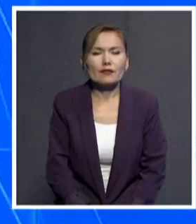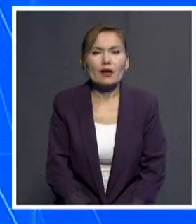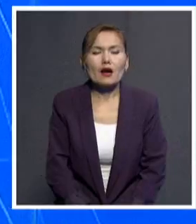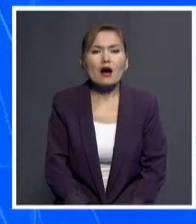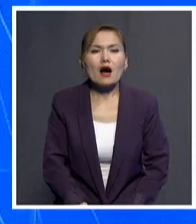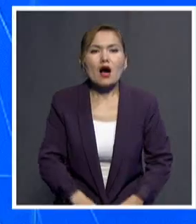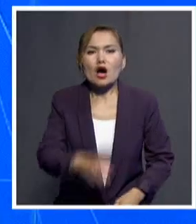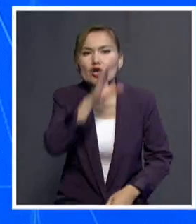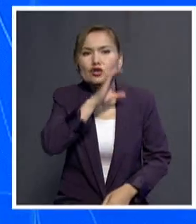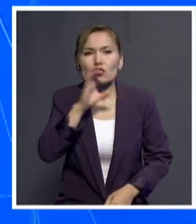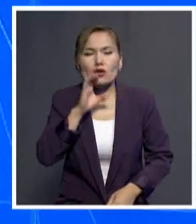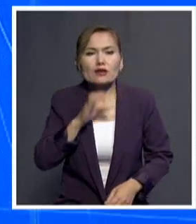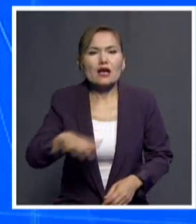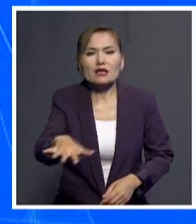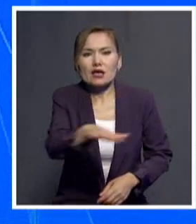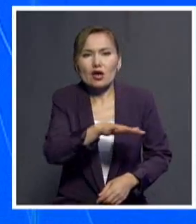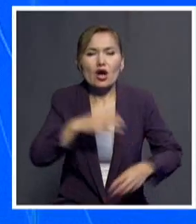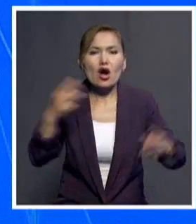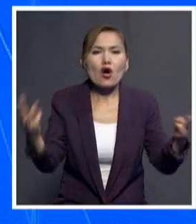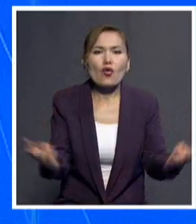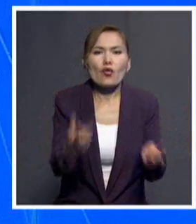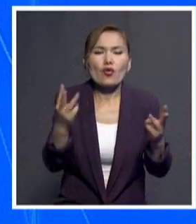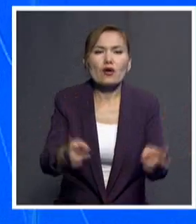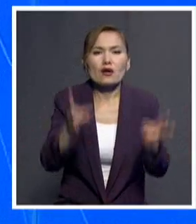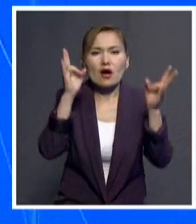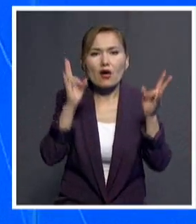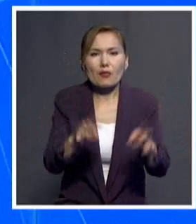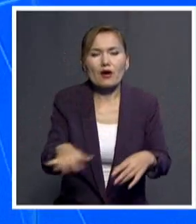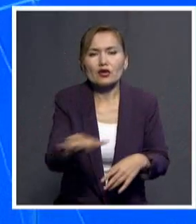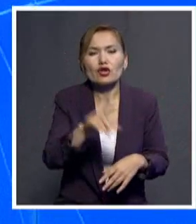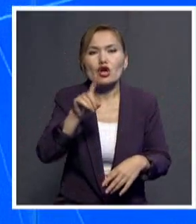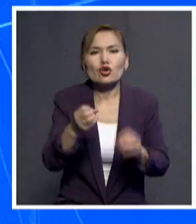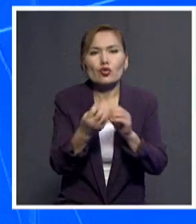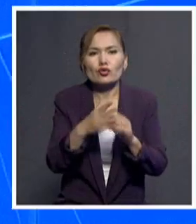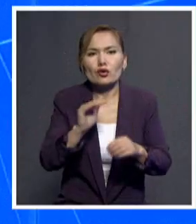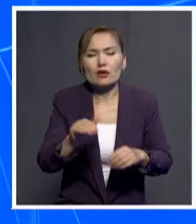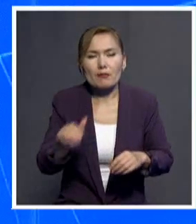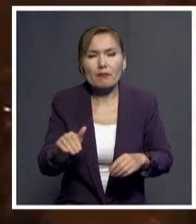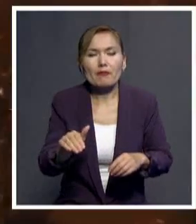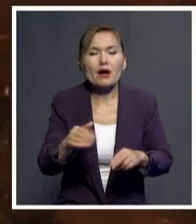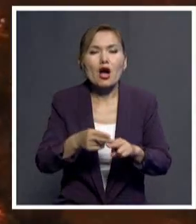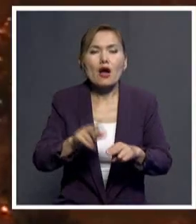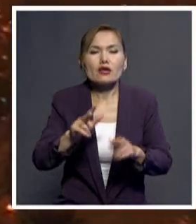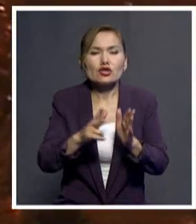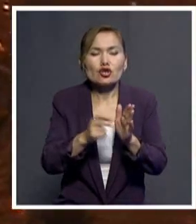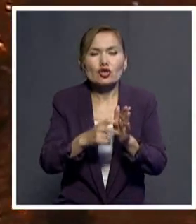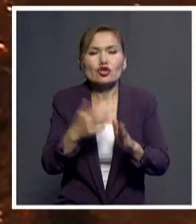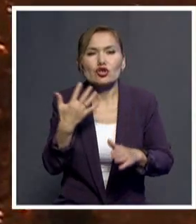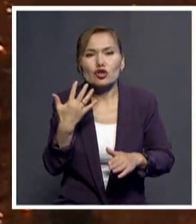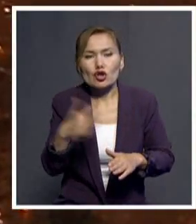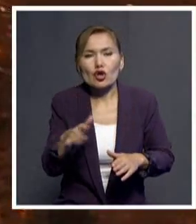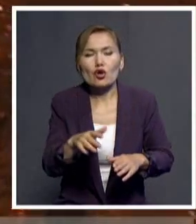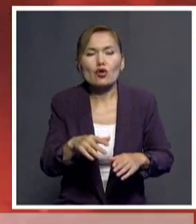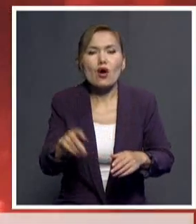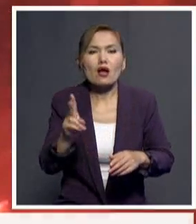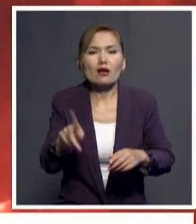Калифорнияның солтүстігіндегі орман өртінің аумағы 114850 гектардан асты. Тілсіз жау осы америкалық штаттың тарихындағы ең алапат